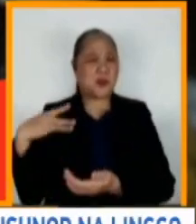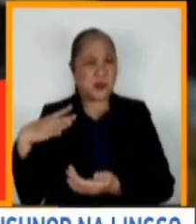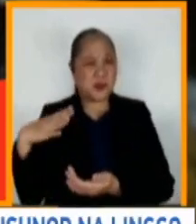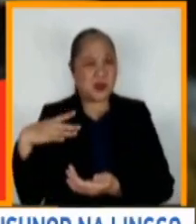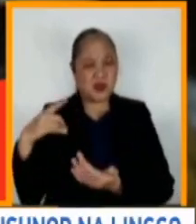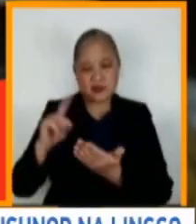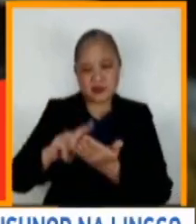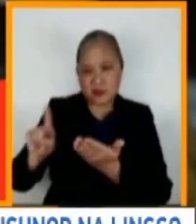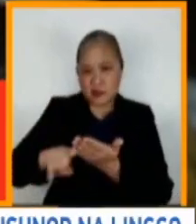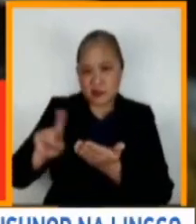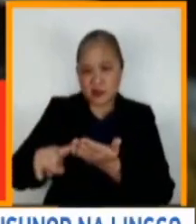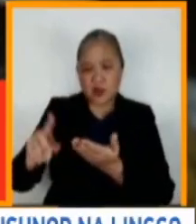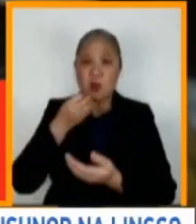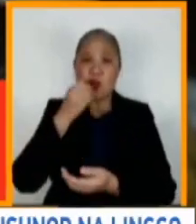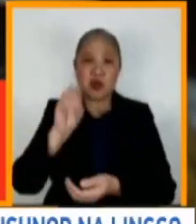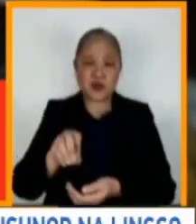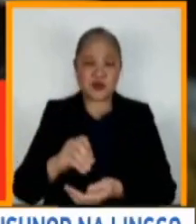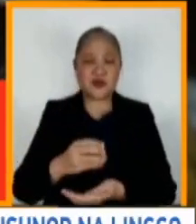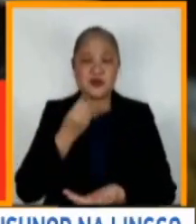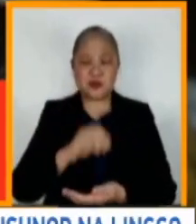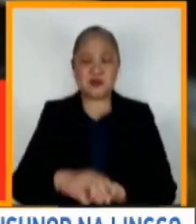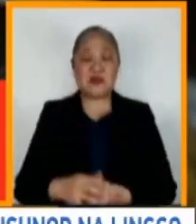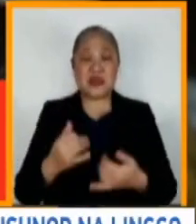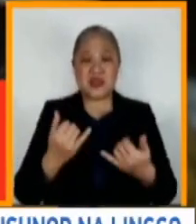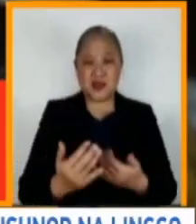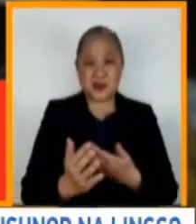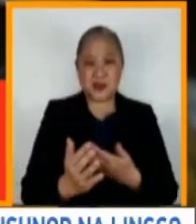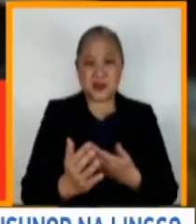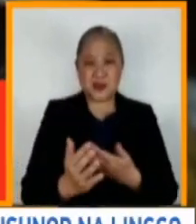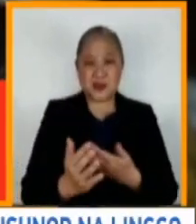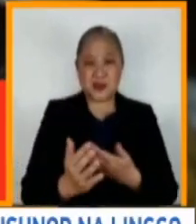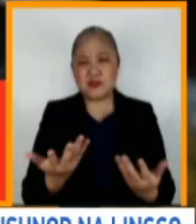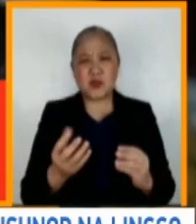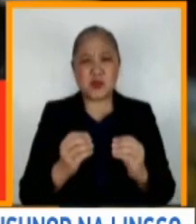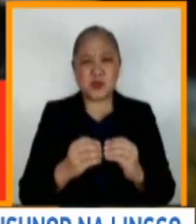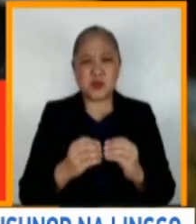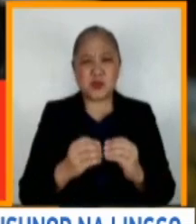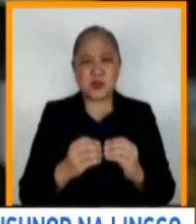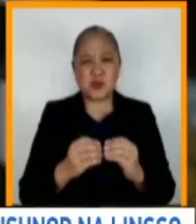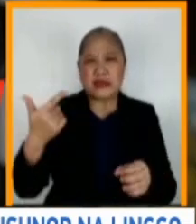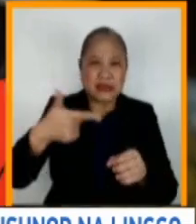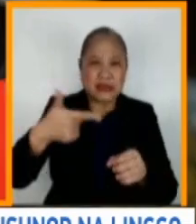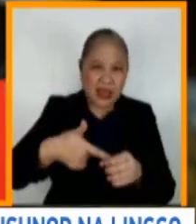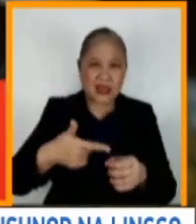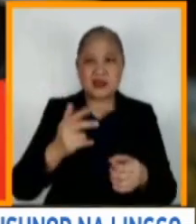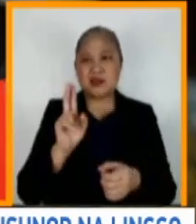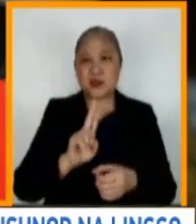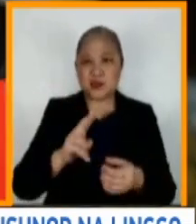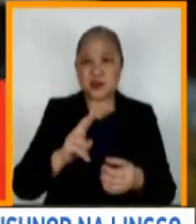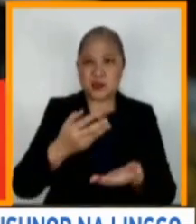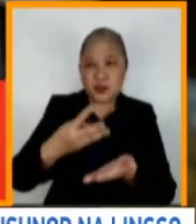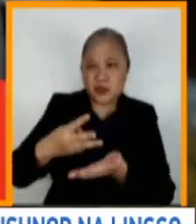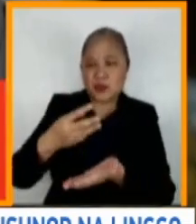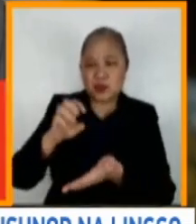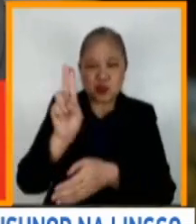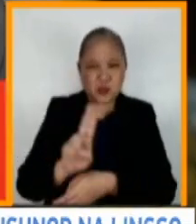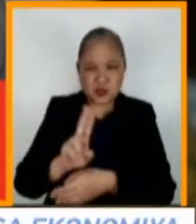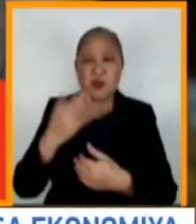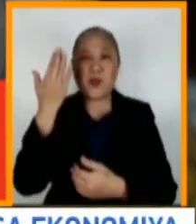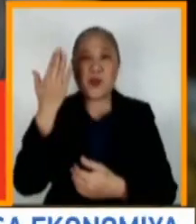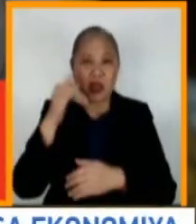pagka sa umaga, more consumption sa gas kasi unang-una, traffic. Then unlike sa gabi,